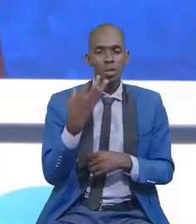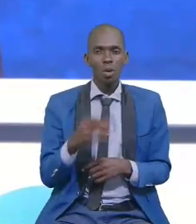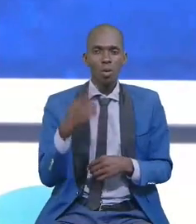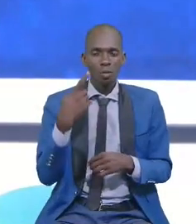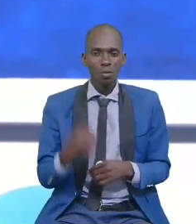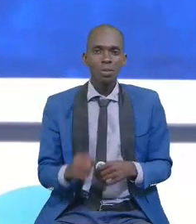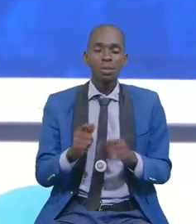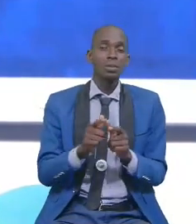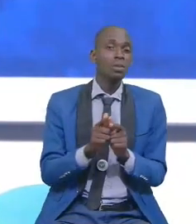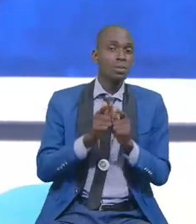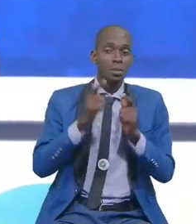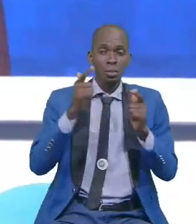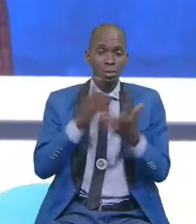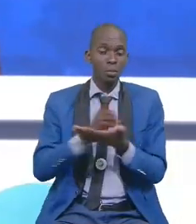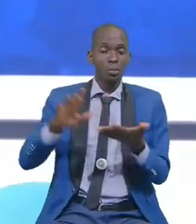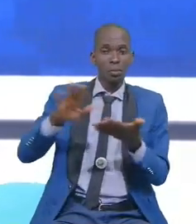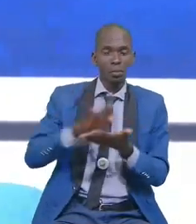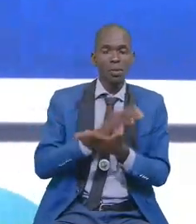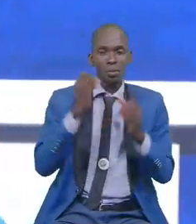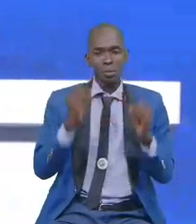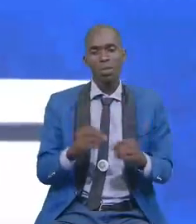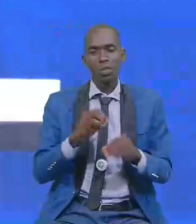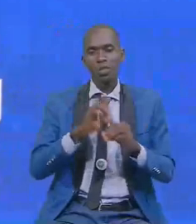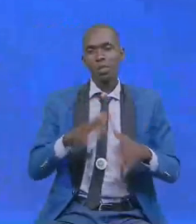Voici le jour du surnaturel dans ta vie.